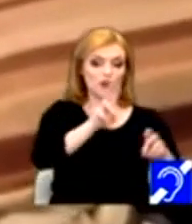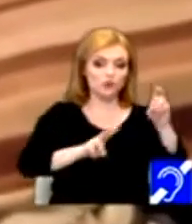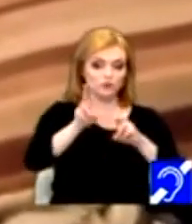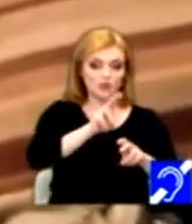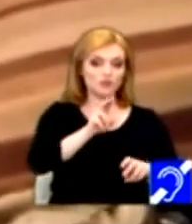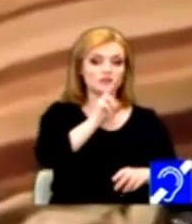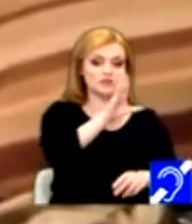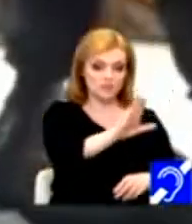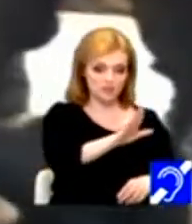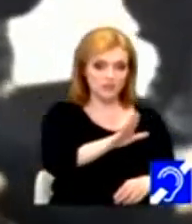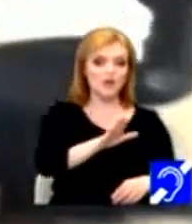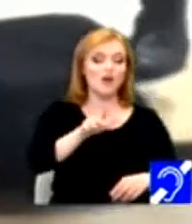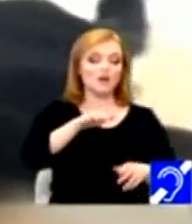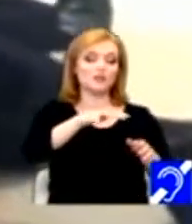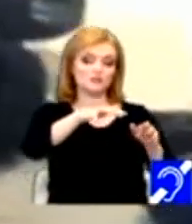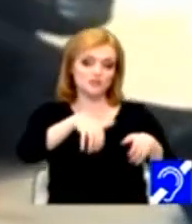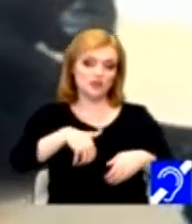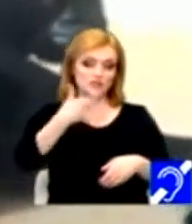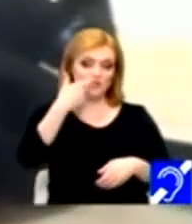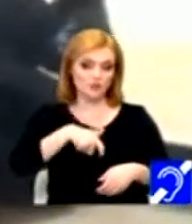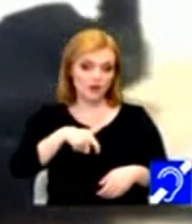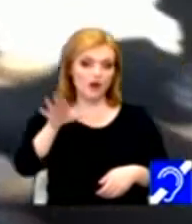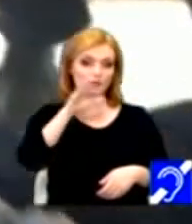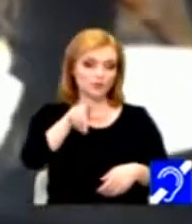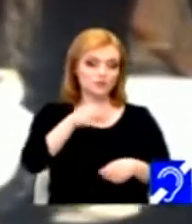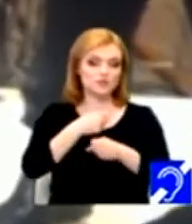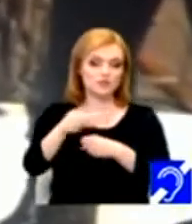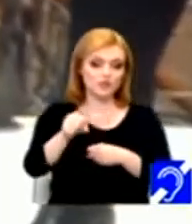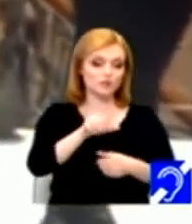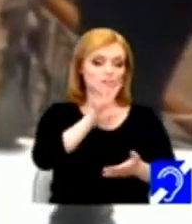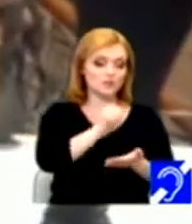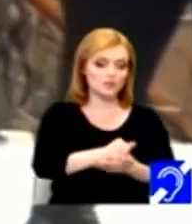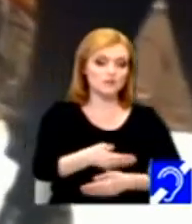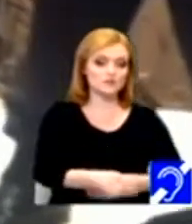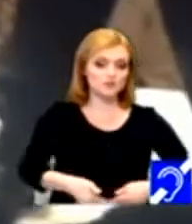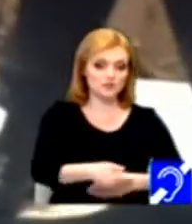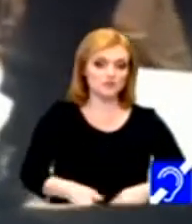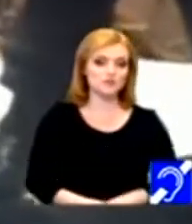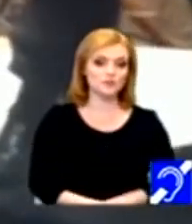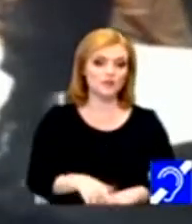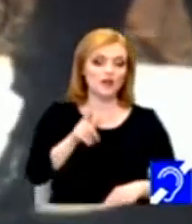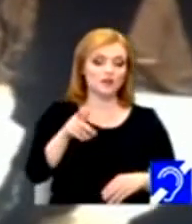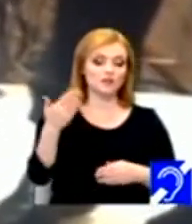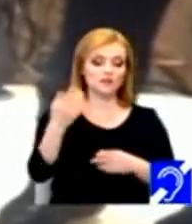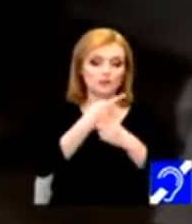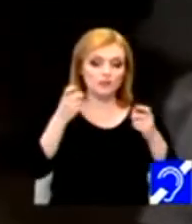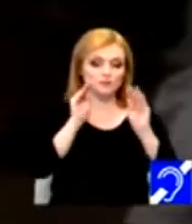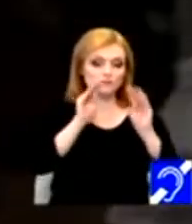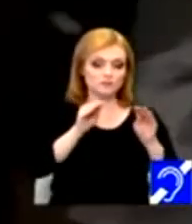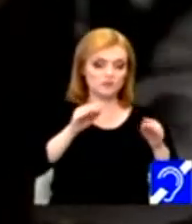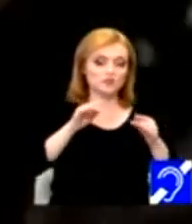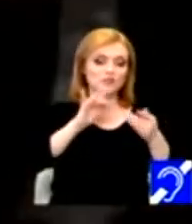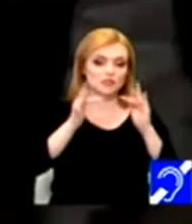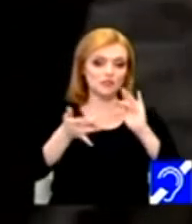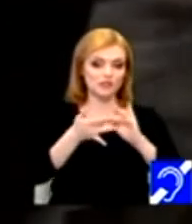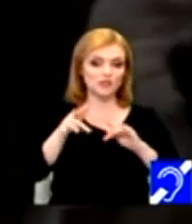a găzduit în apartamentul său, după care l-a obligat să-și vândă trupurile. Bărbatul publica anunțuri pe diverse site-uri și apoi le ducea chiar el pe